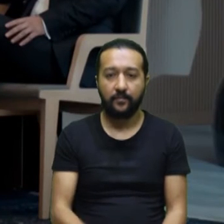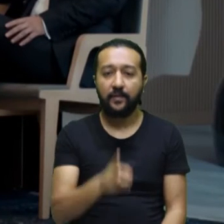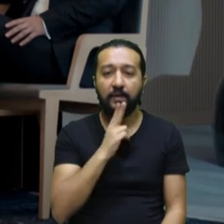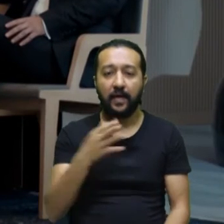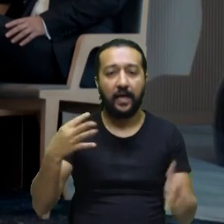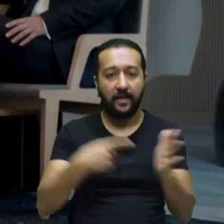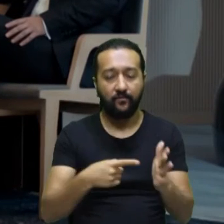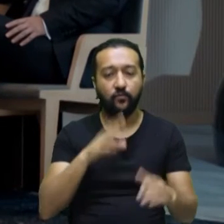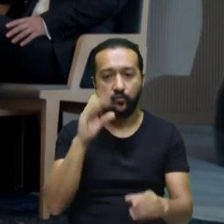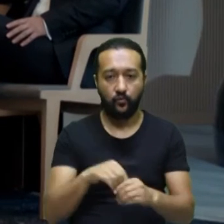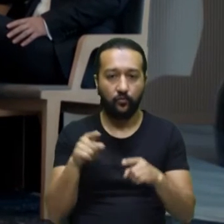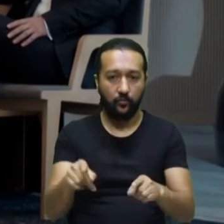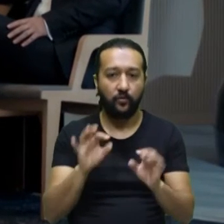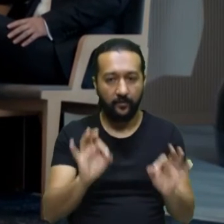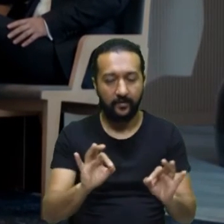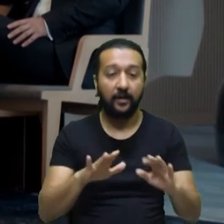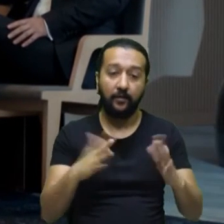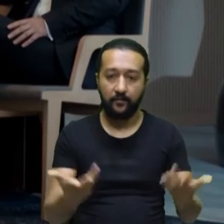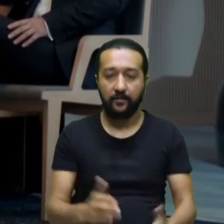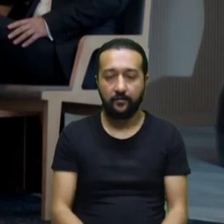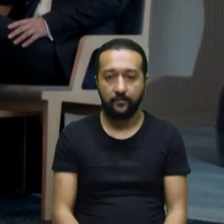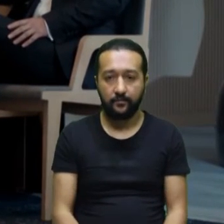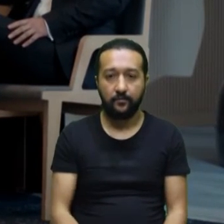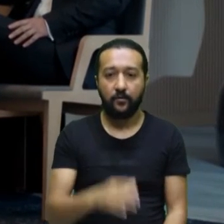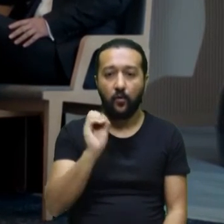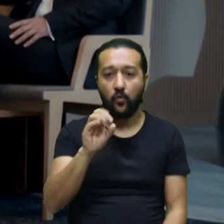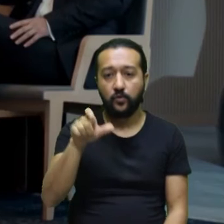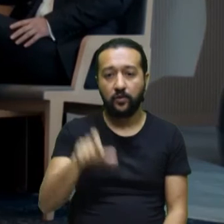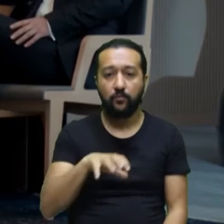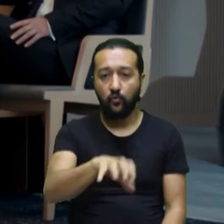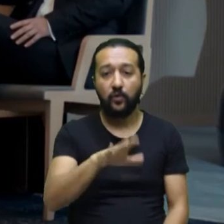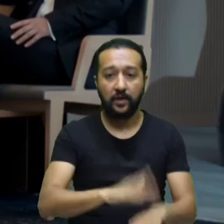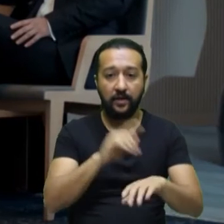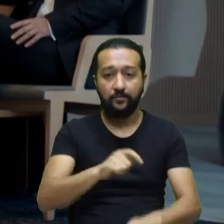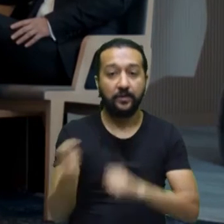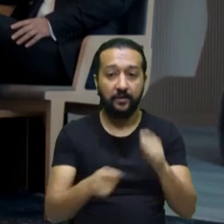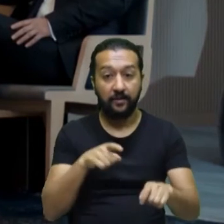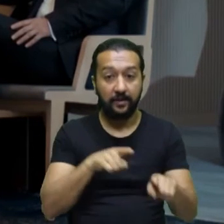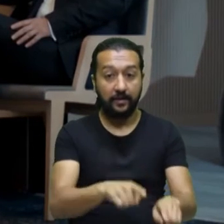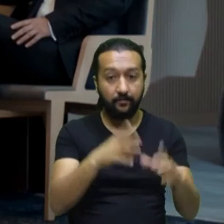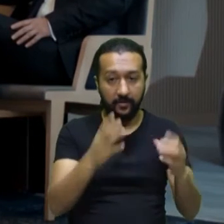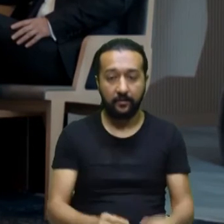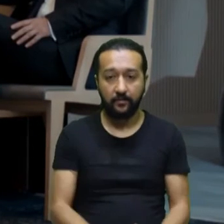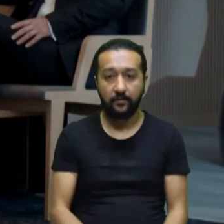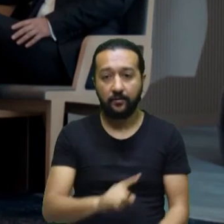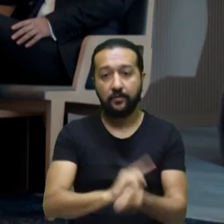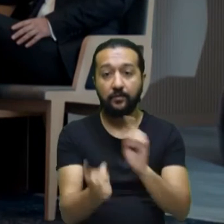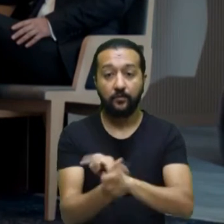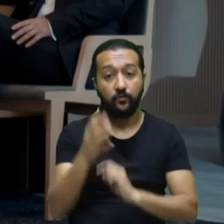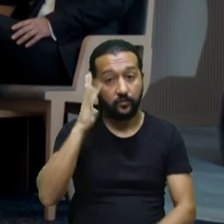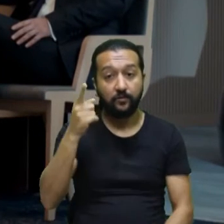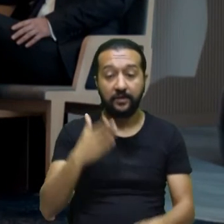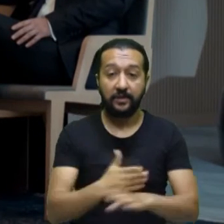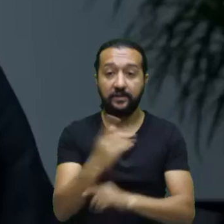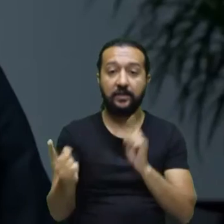Nihai hedefimiz elbette bu. Ancak hocanın bölgede yaptığı çalışmaları takip ederken bizi çok şaşırtan